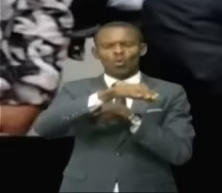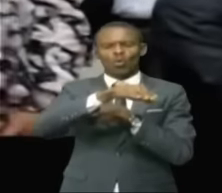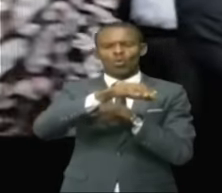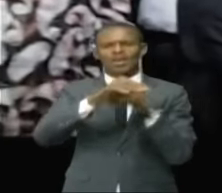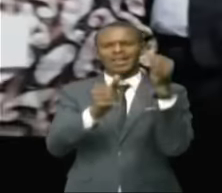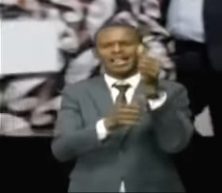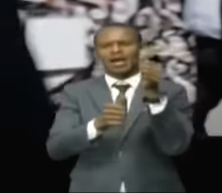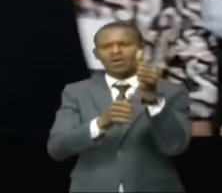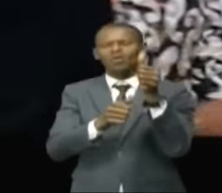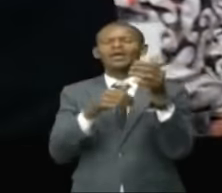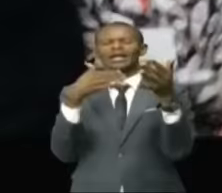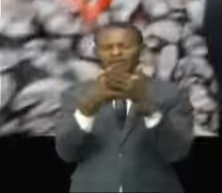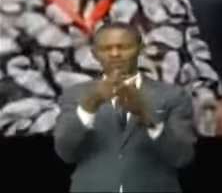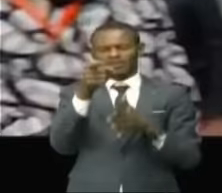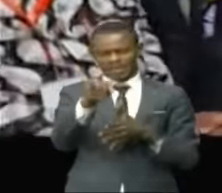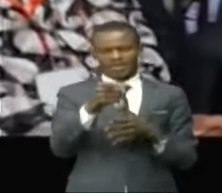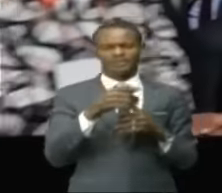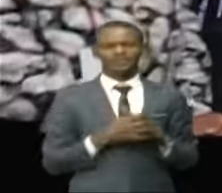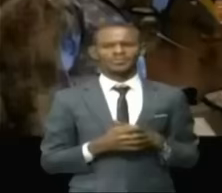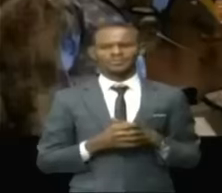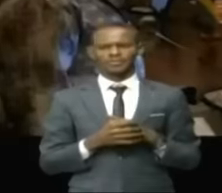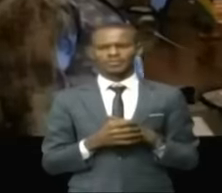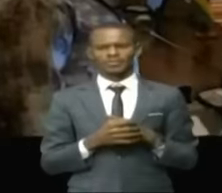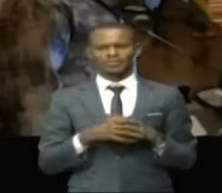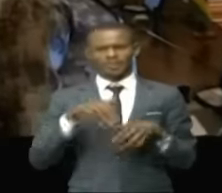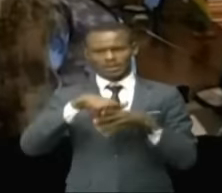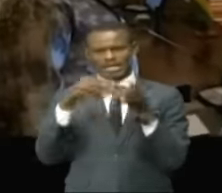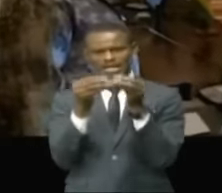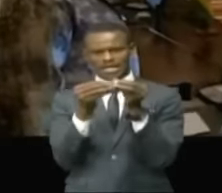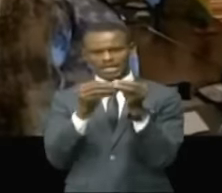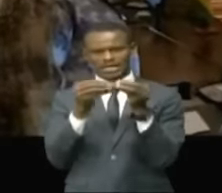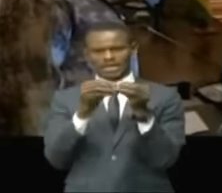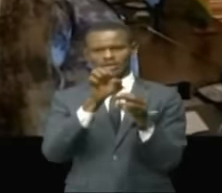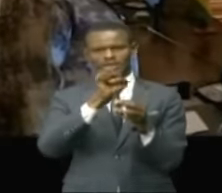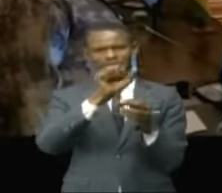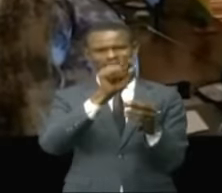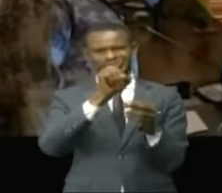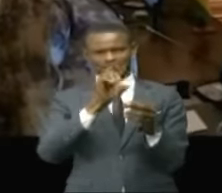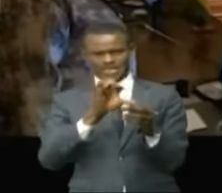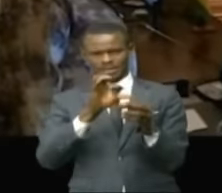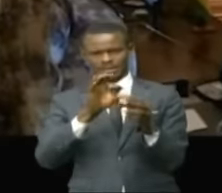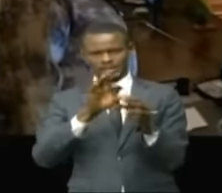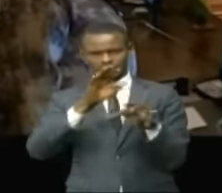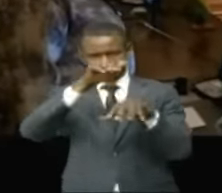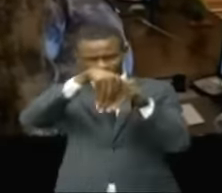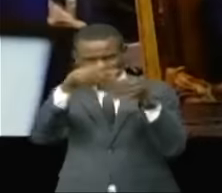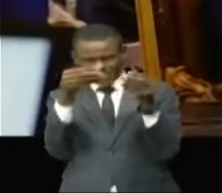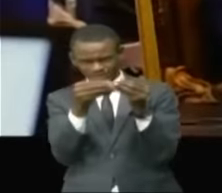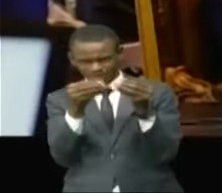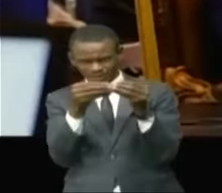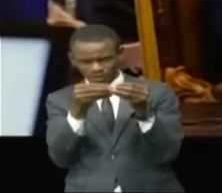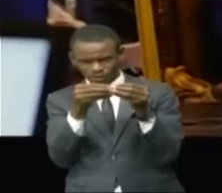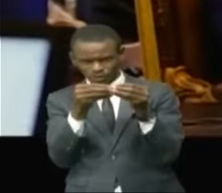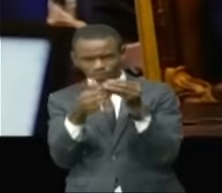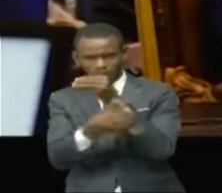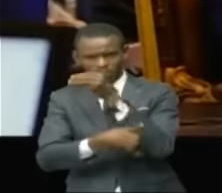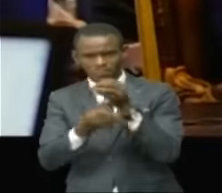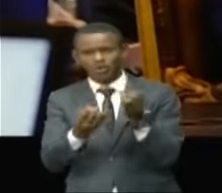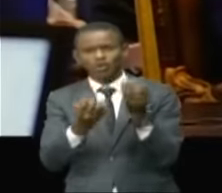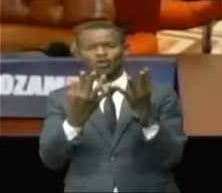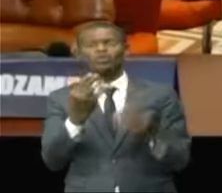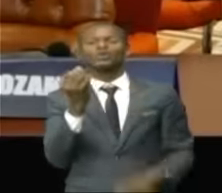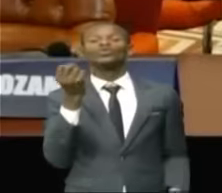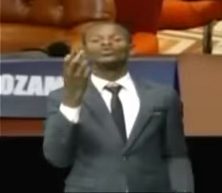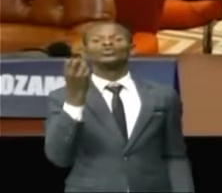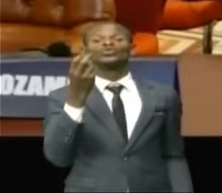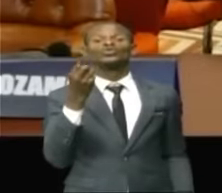de ses pairs à ses assises de la SADC. Au total, 12 pays membres de la communauté étaient représentés